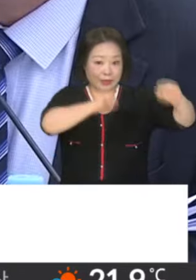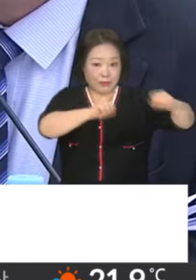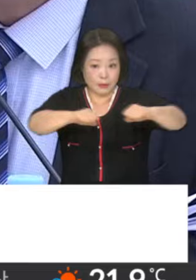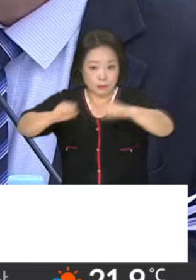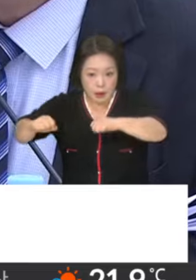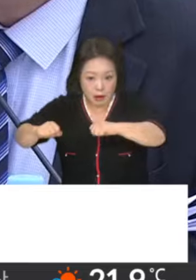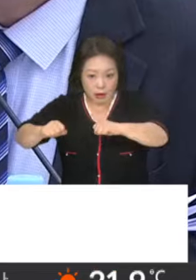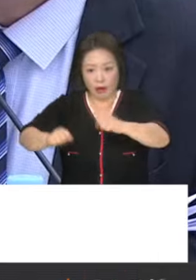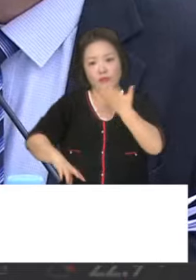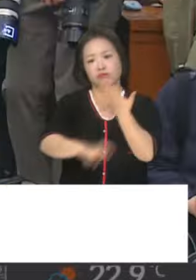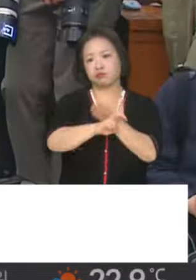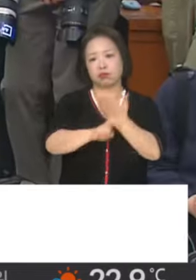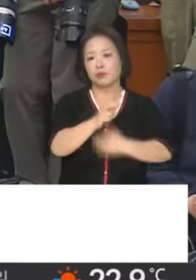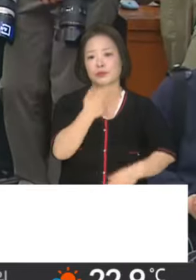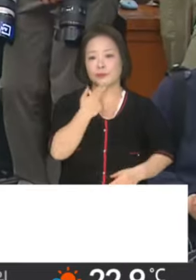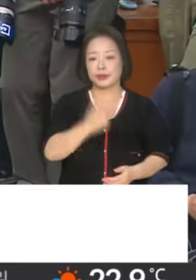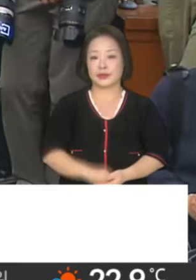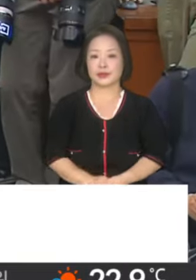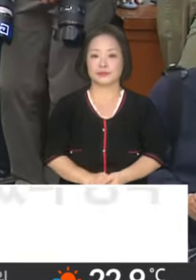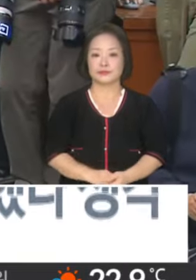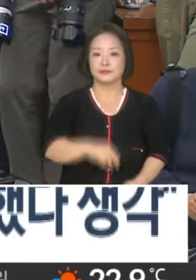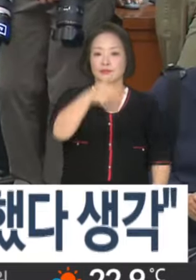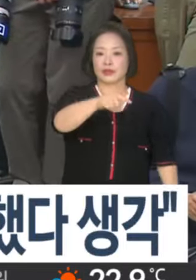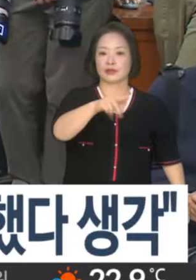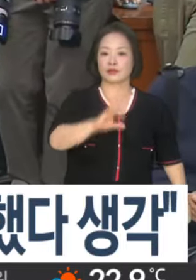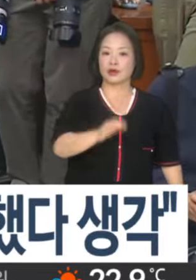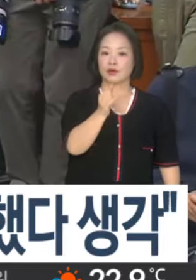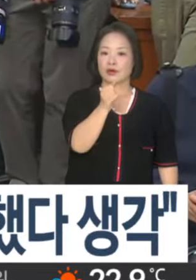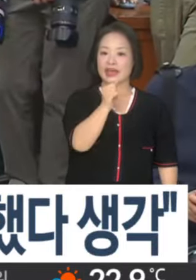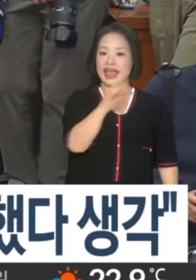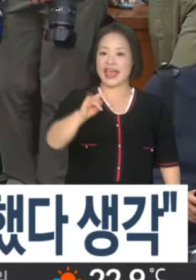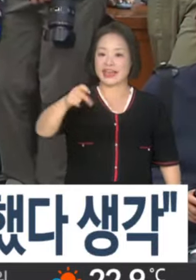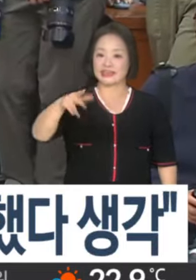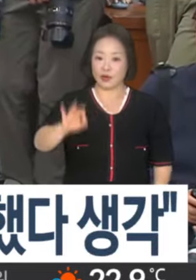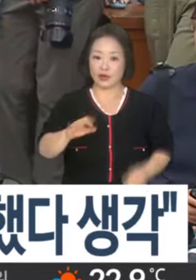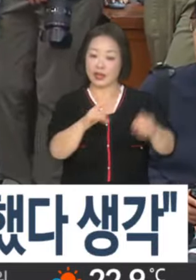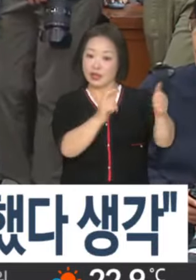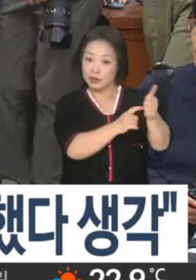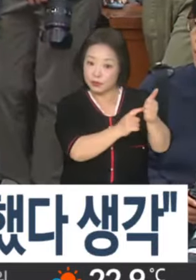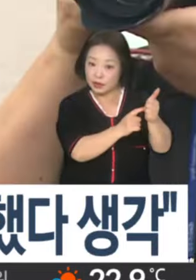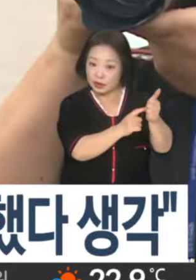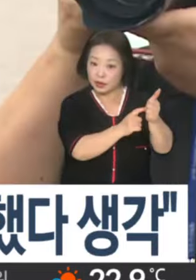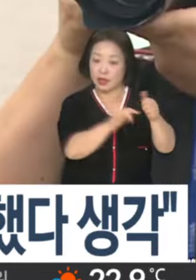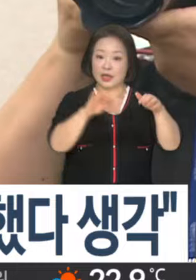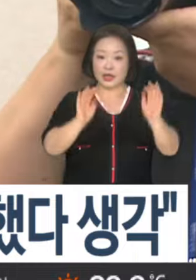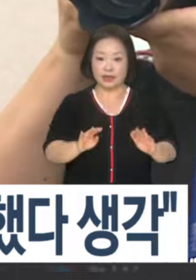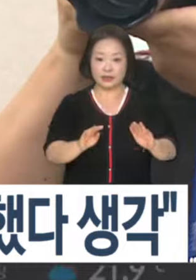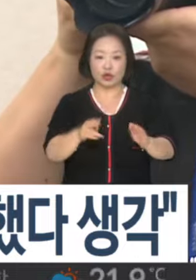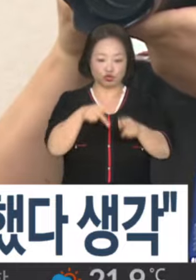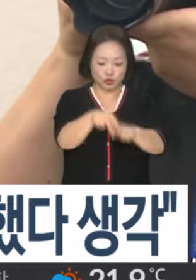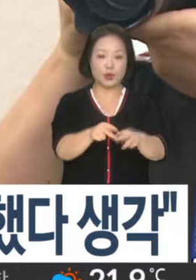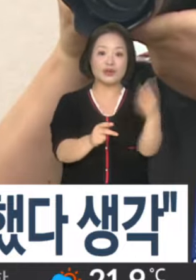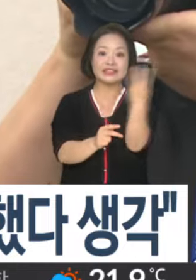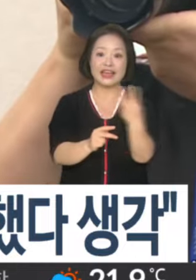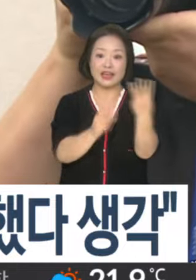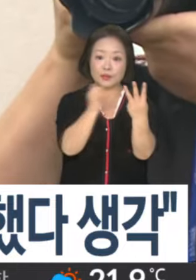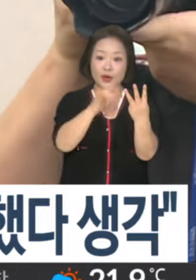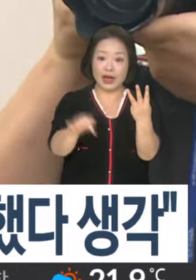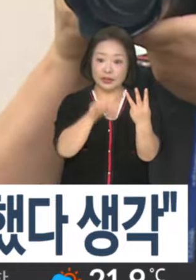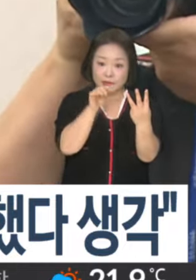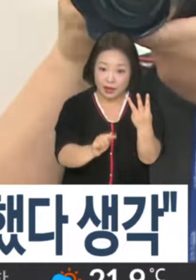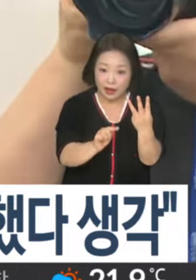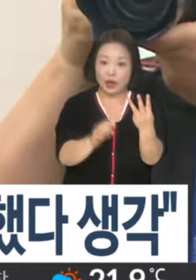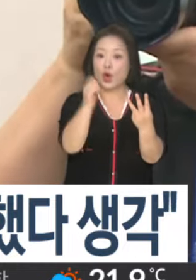위법이 없다고 생각합니다. 정혜성 전력강화위원장이 정 회장에게 최종 3인의 후보 중 홍명보 감독을 대표팀